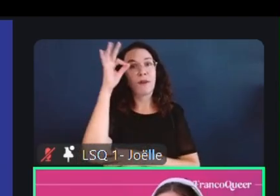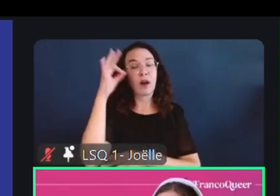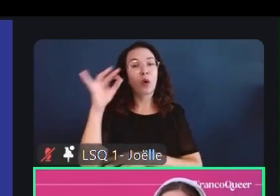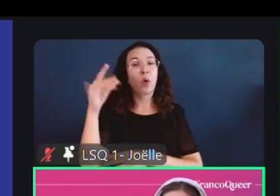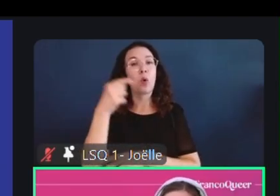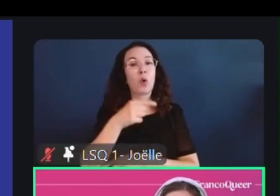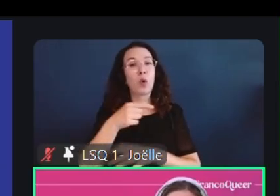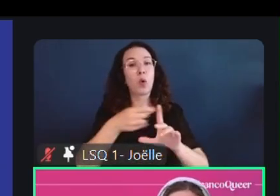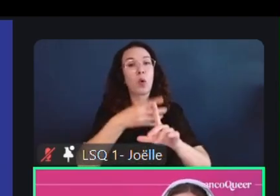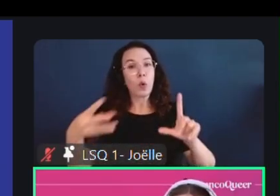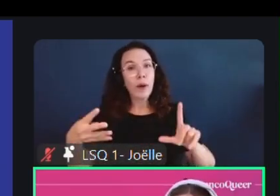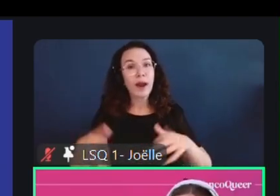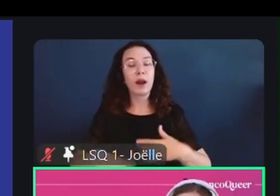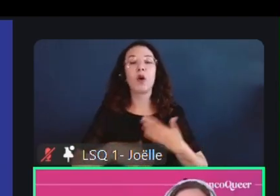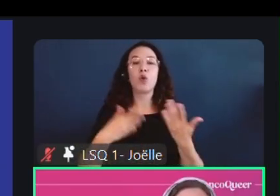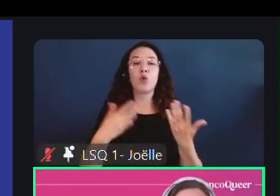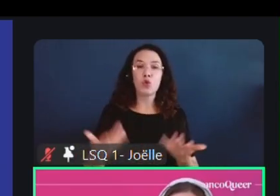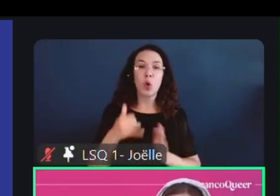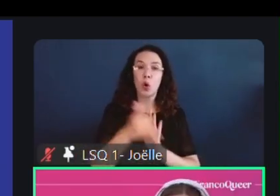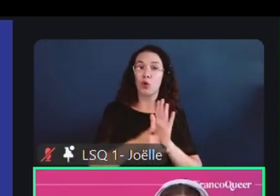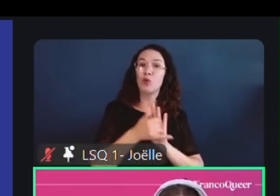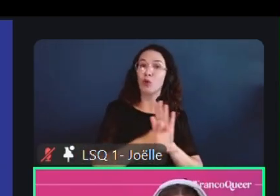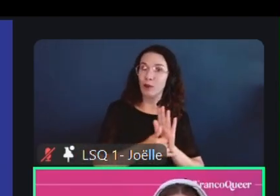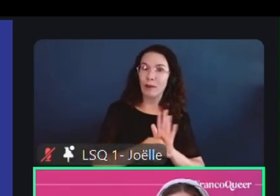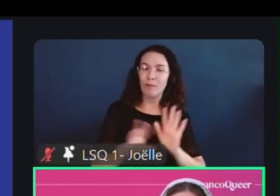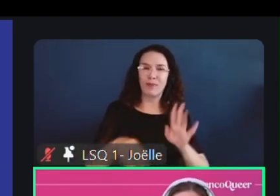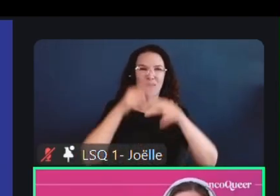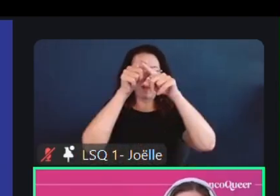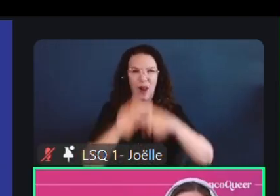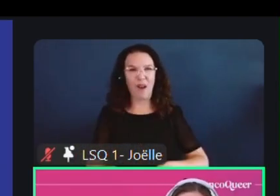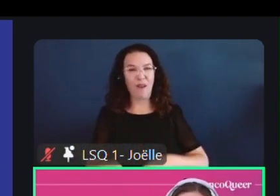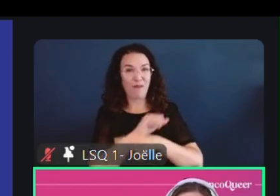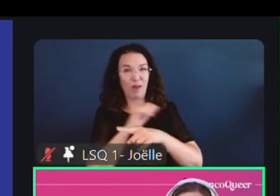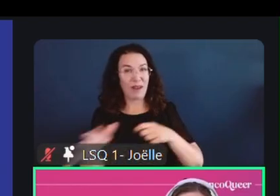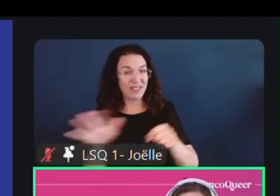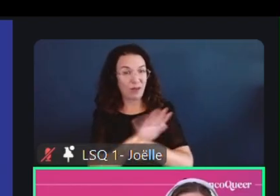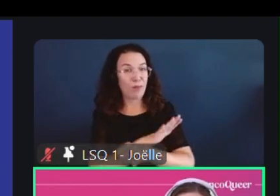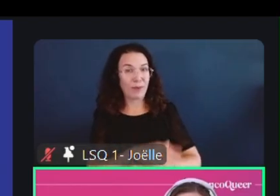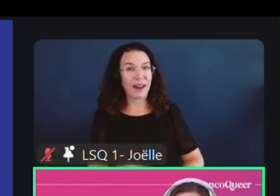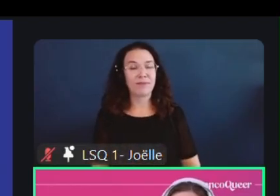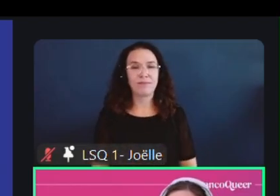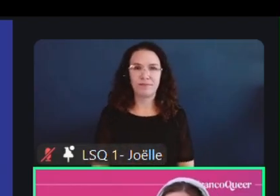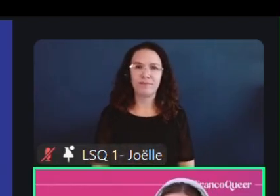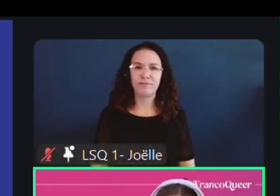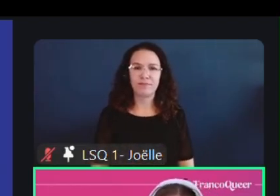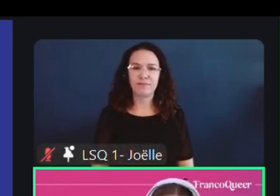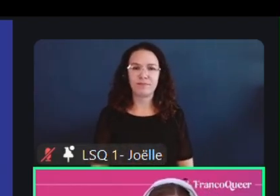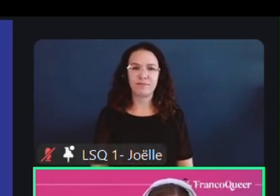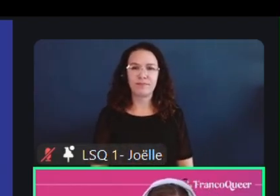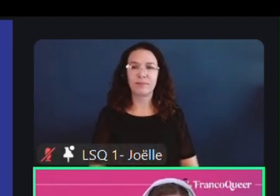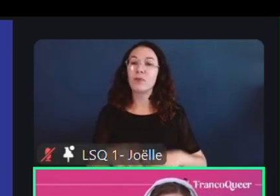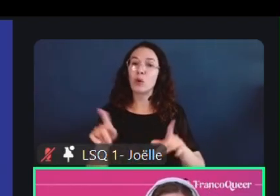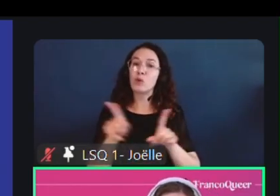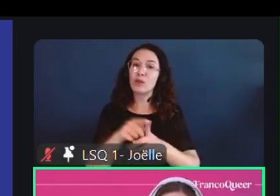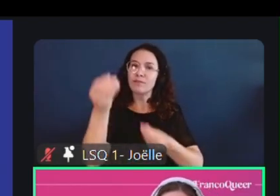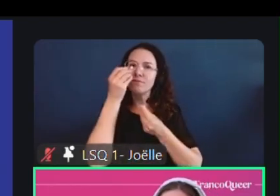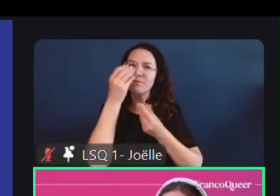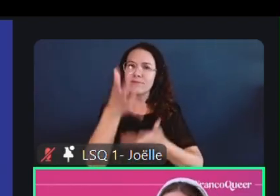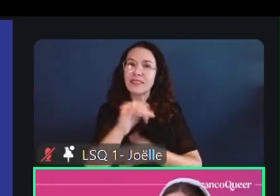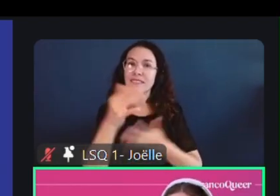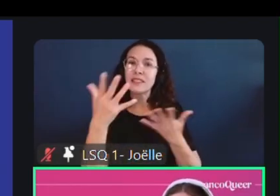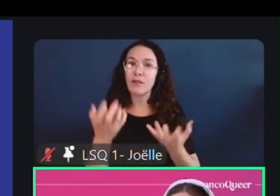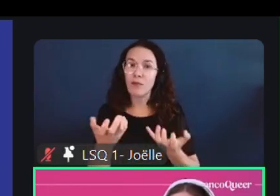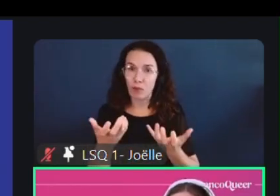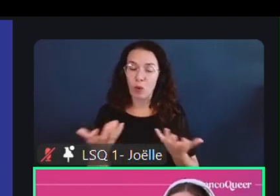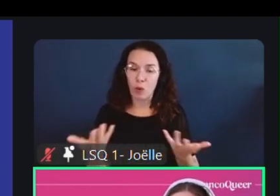chaîne YouTube où vous pourrez trouver tout notre catalogue de formations. Et puis, petite note sur le